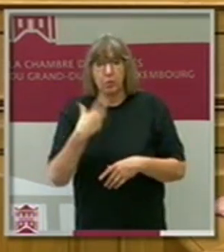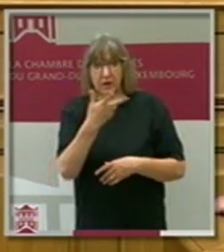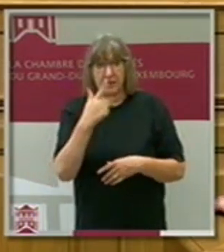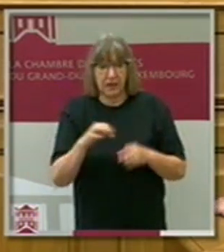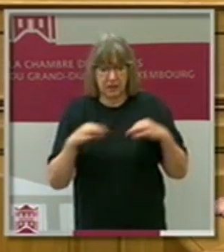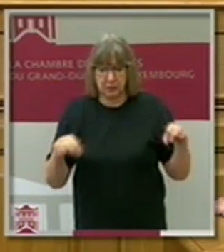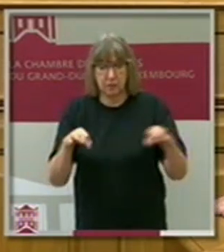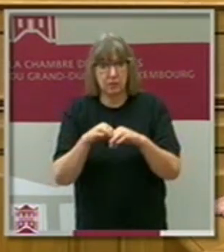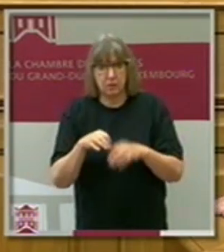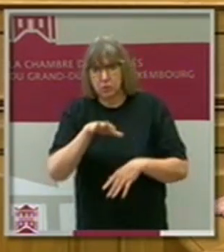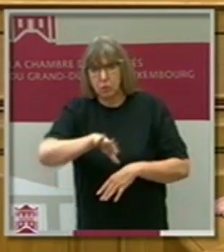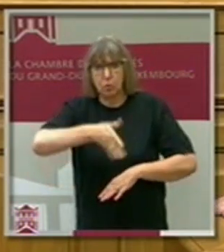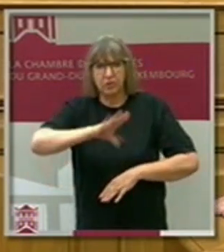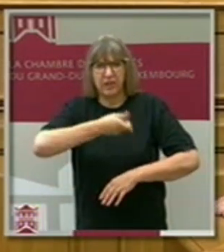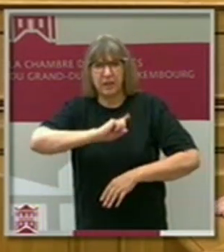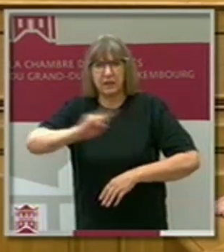zoubetonéieren haben. 1000